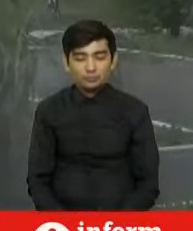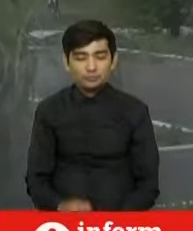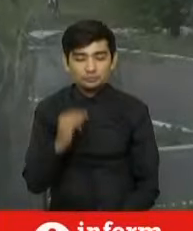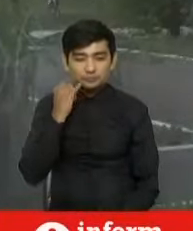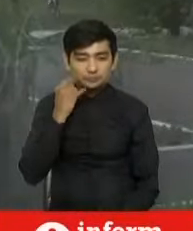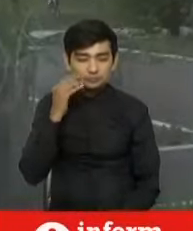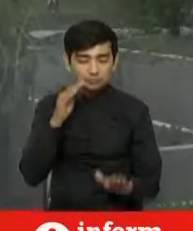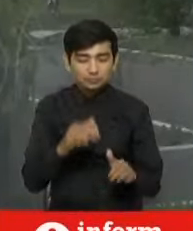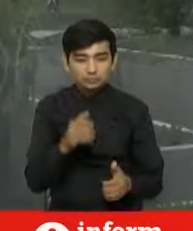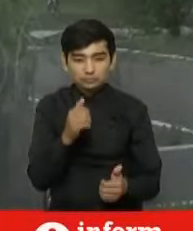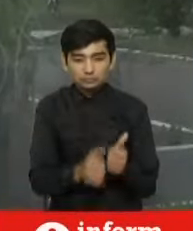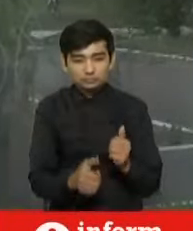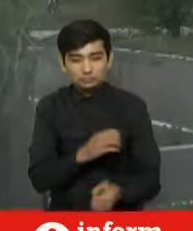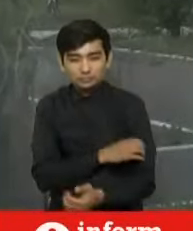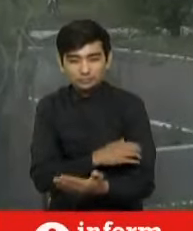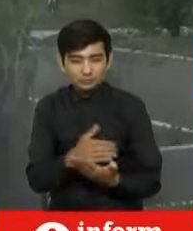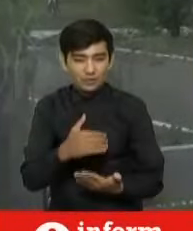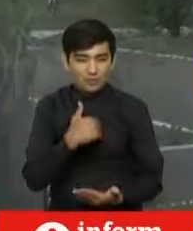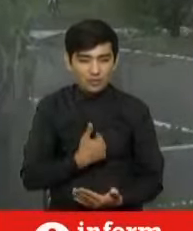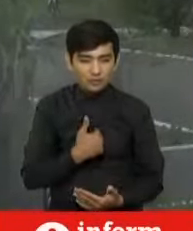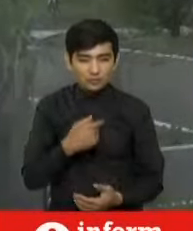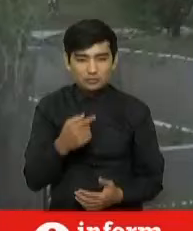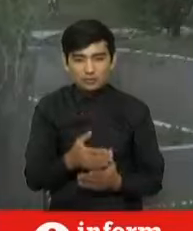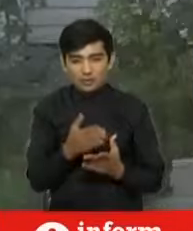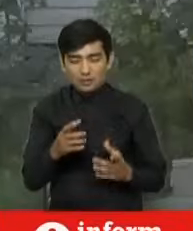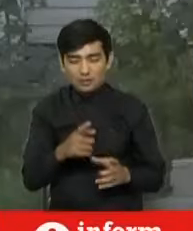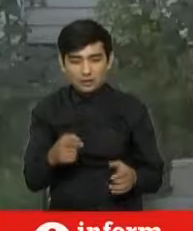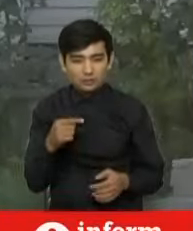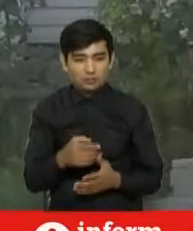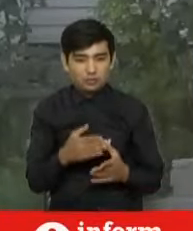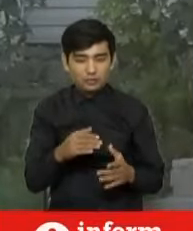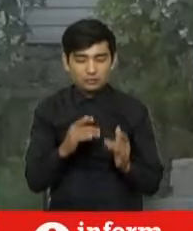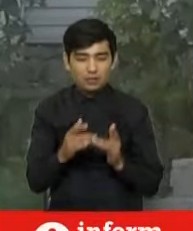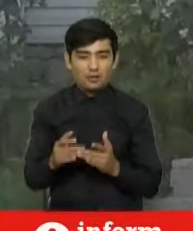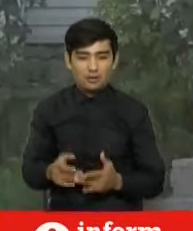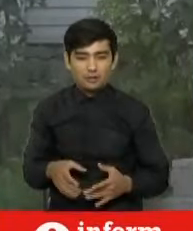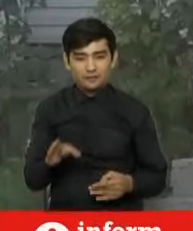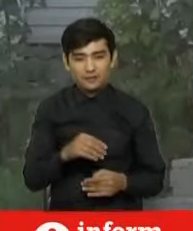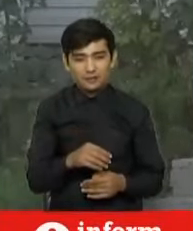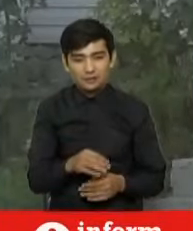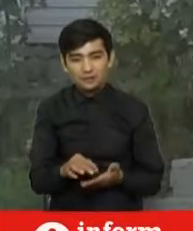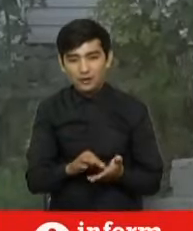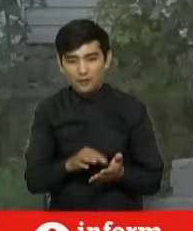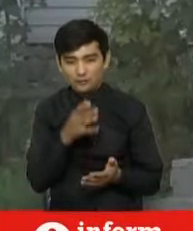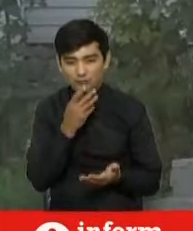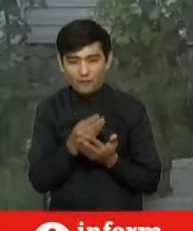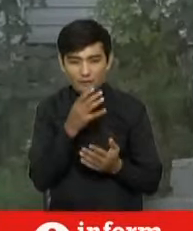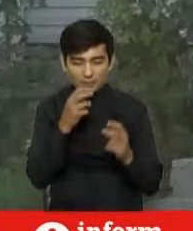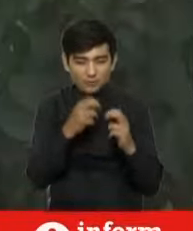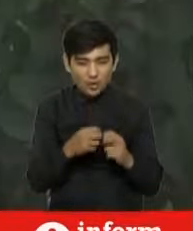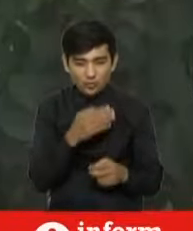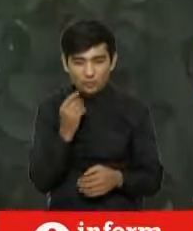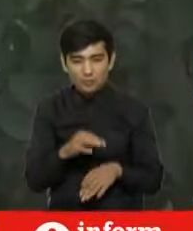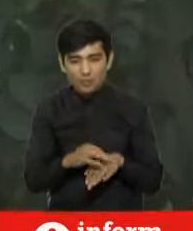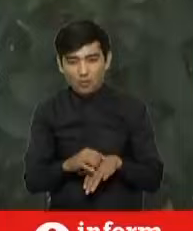Павлодарда күн сайын қызуы көтеріліп, жөтел қысқан оңдаған бала ауруханаға жеткізіліп жатыр. Жеткіншектердің дені дер кезінде қаралмай, ауруды асқындырып алған